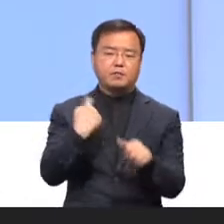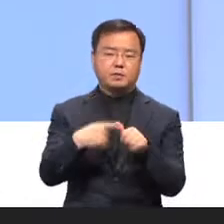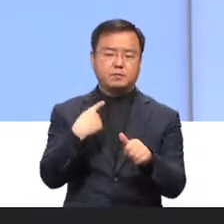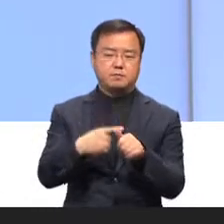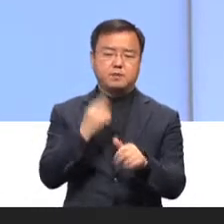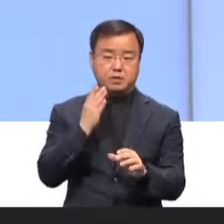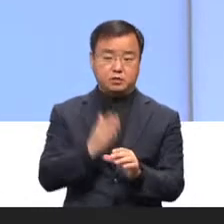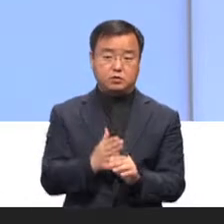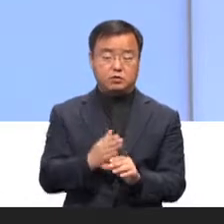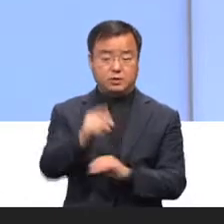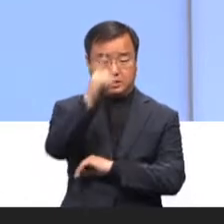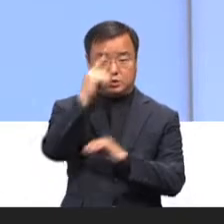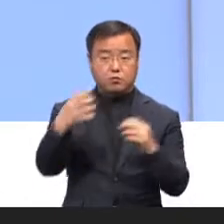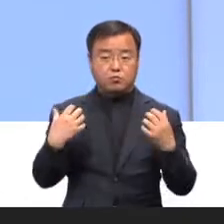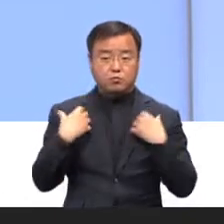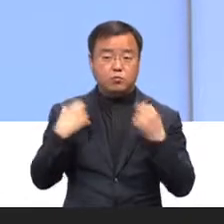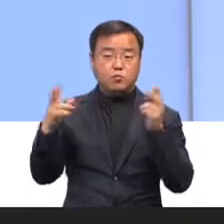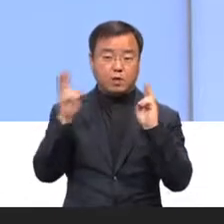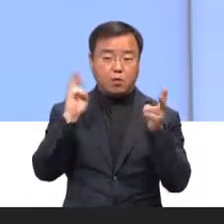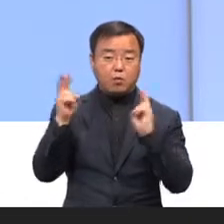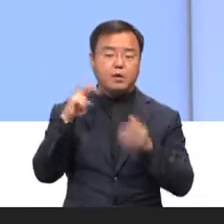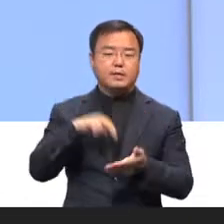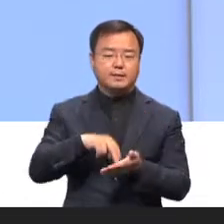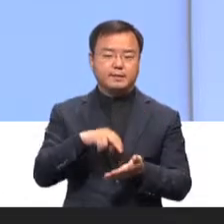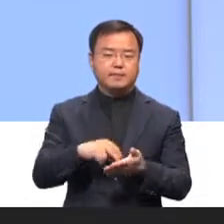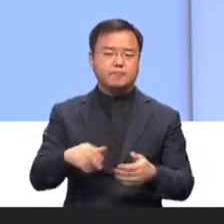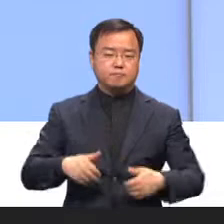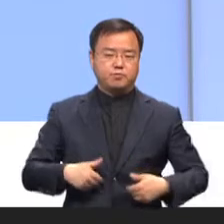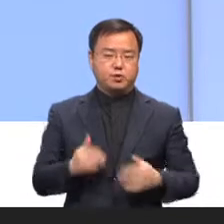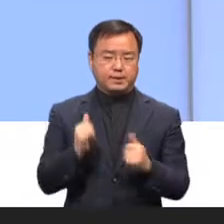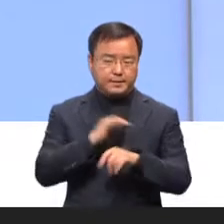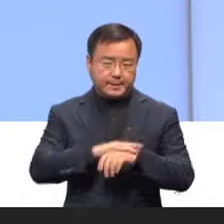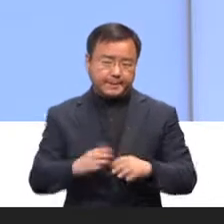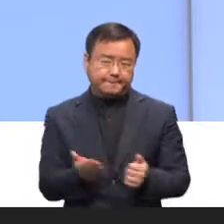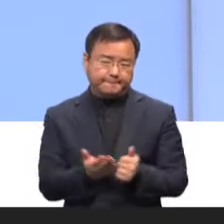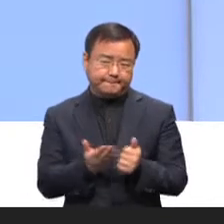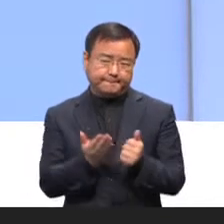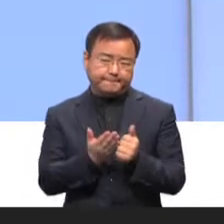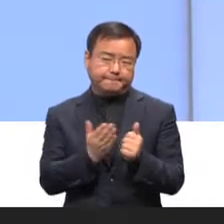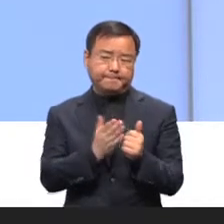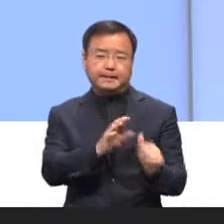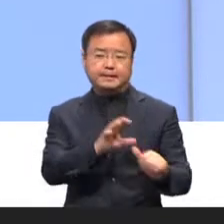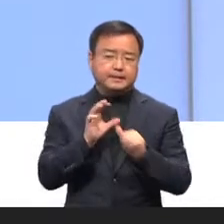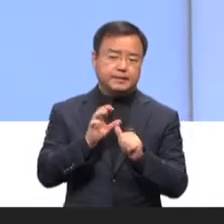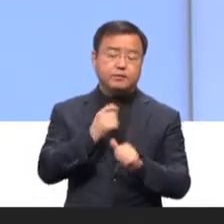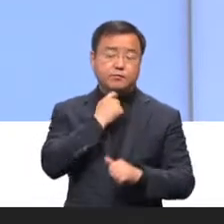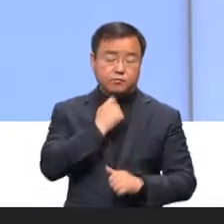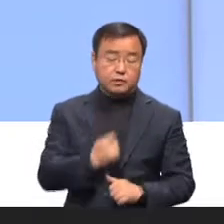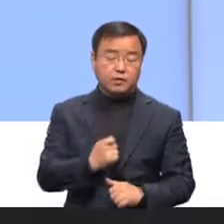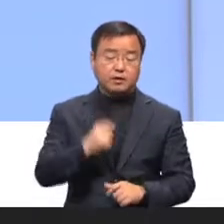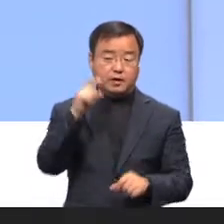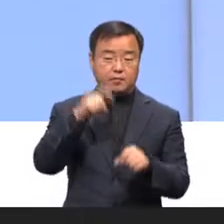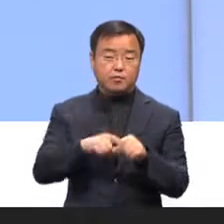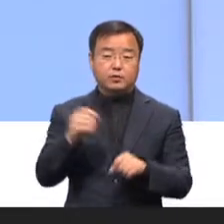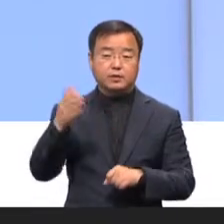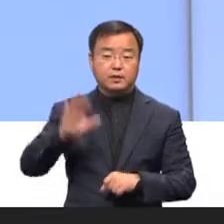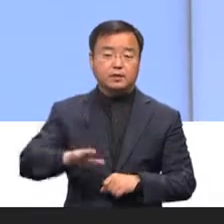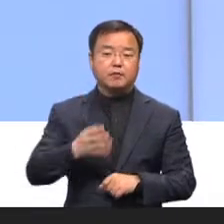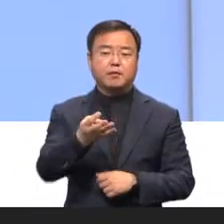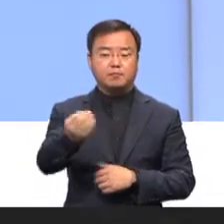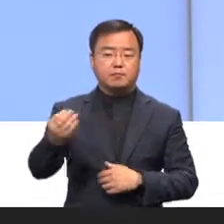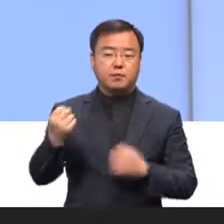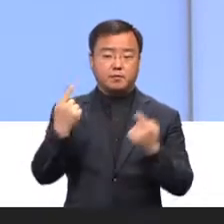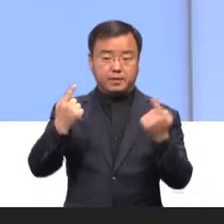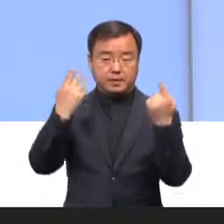물론 이제 정부나 아니면 기업 입장에서는 필요한 인력을 잘 양육해야 서 바로 쓸 수 있도록 하겠다는 좋은 취지 긴 하지만 일부 대학이나 아니면